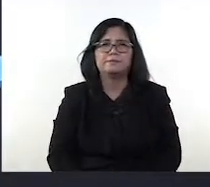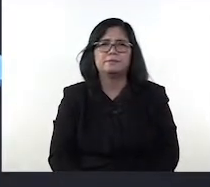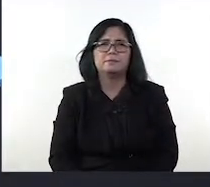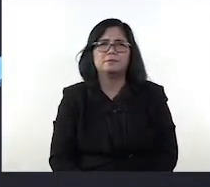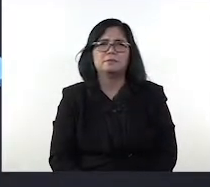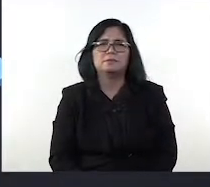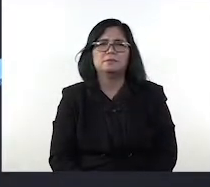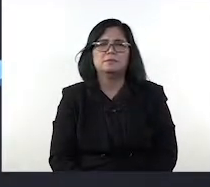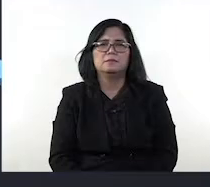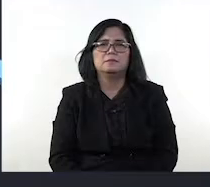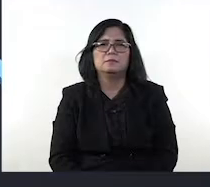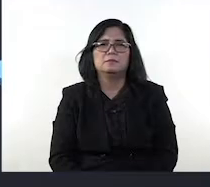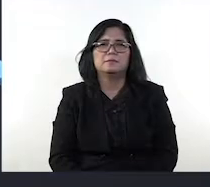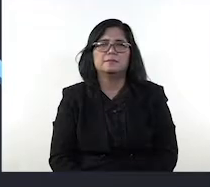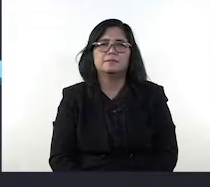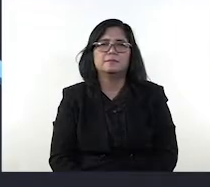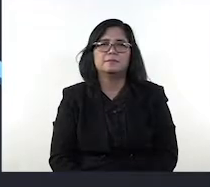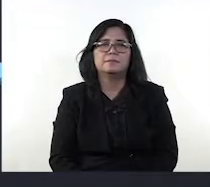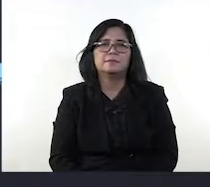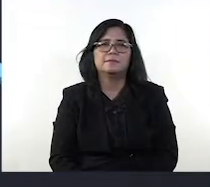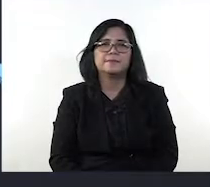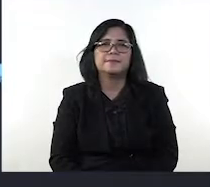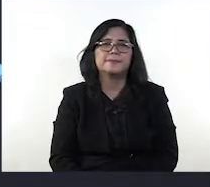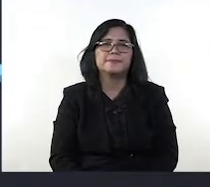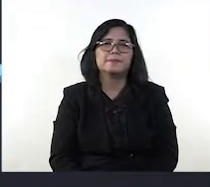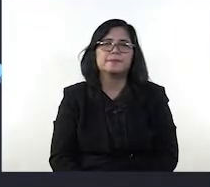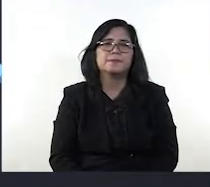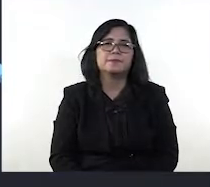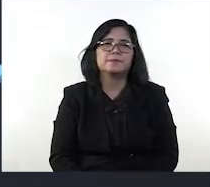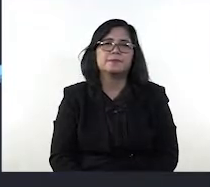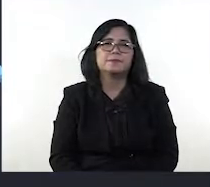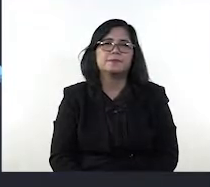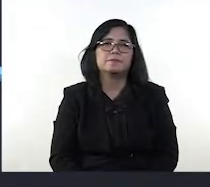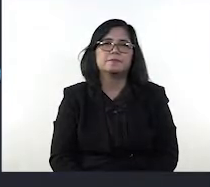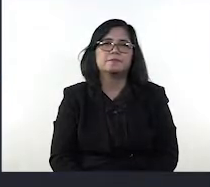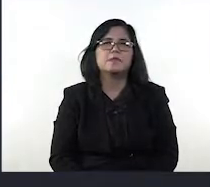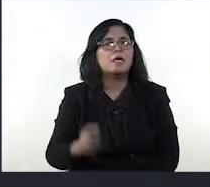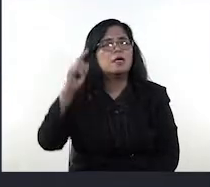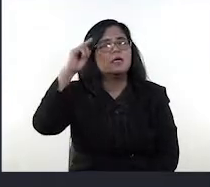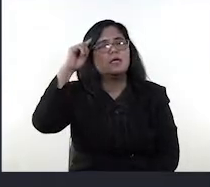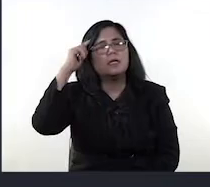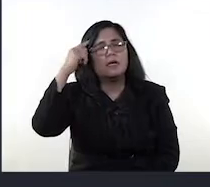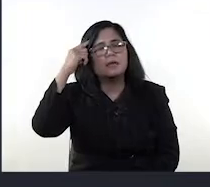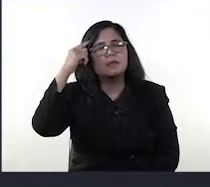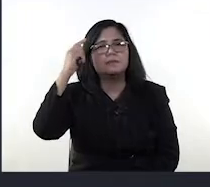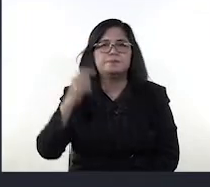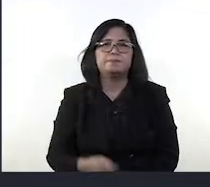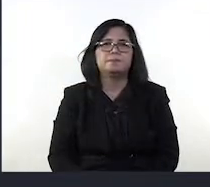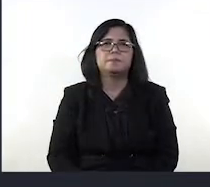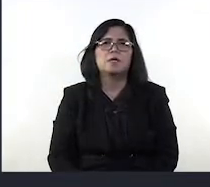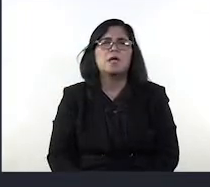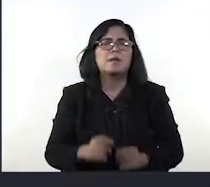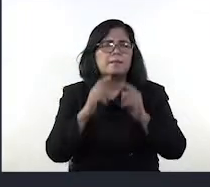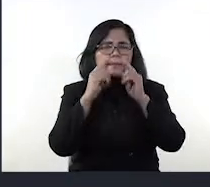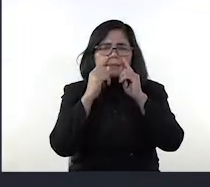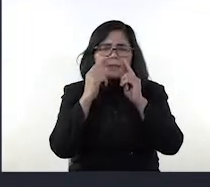hai tapi kalau saya boleh ngomong sebagai rekan dalam kasih Tuhan Hai saya cuma mau Ingatkan buat saudara bersedih